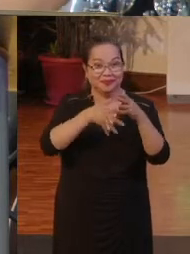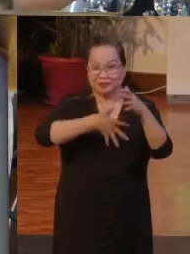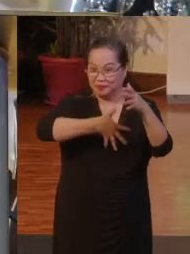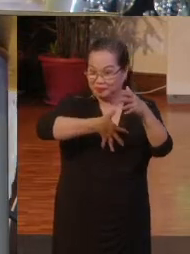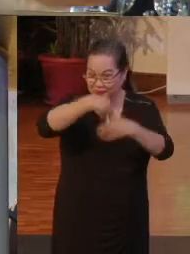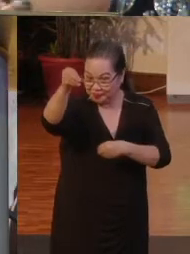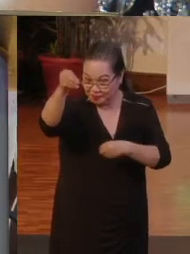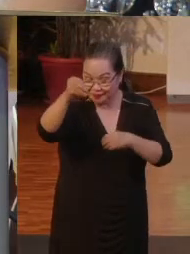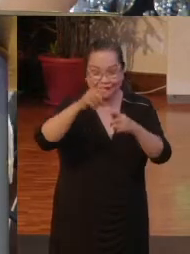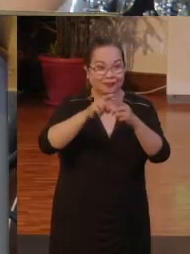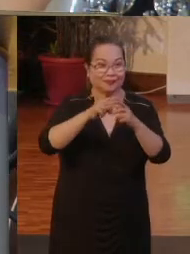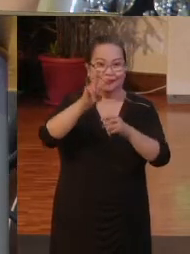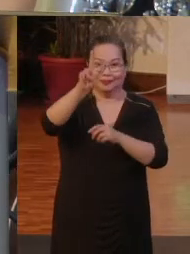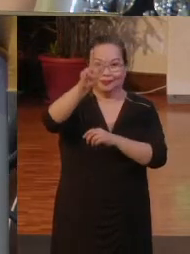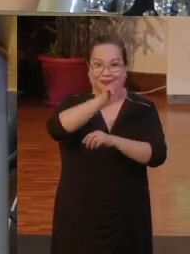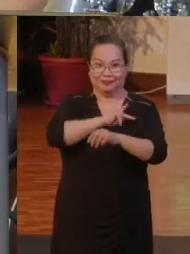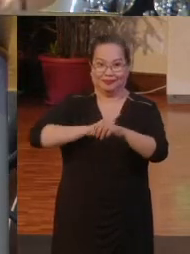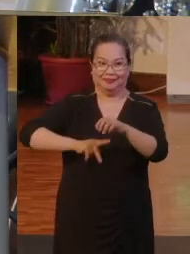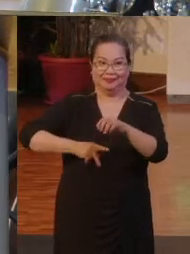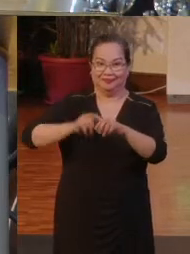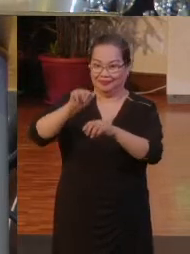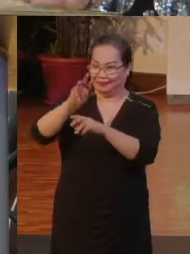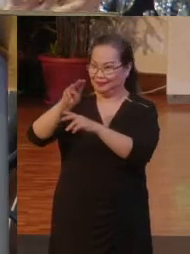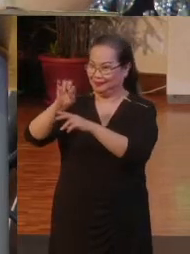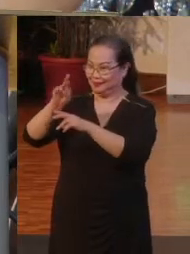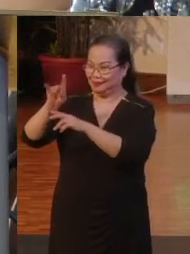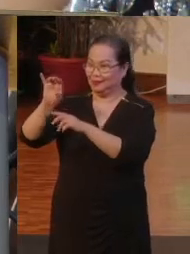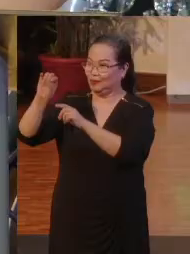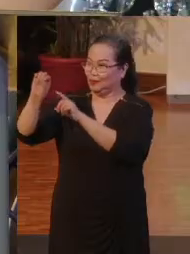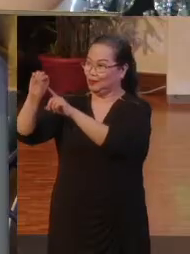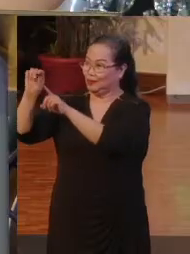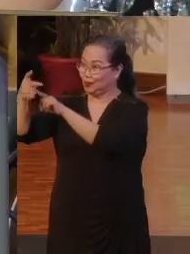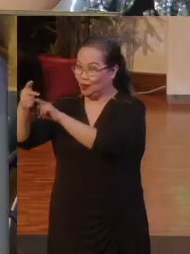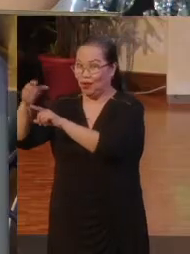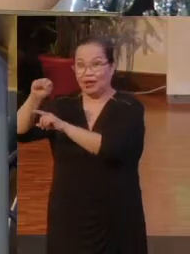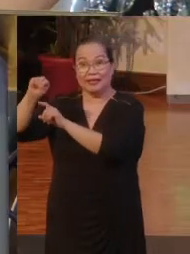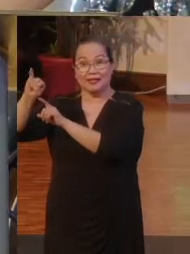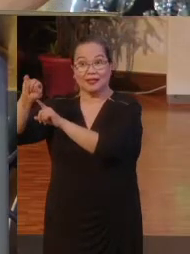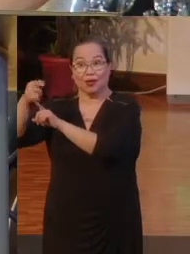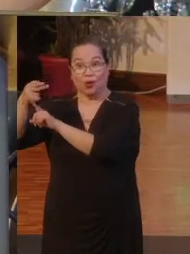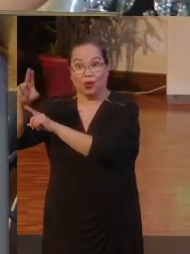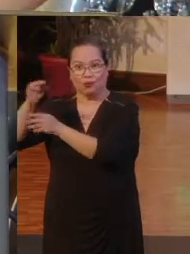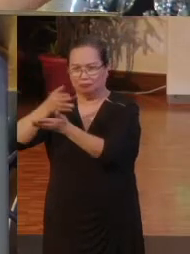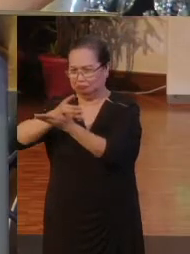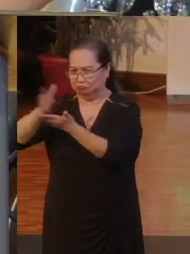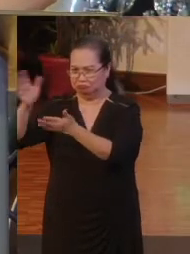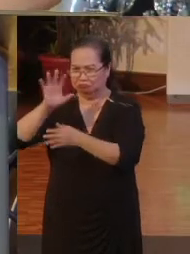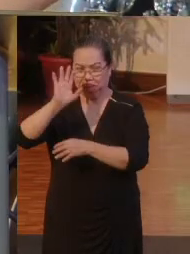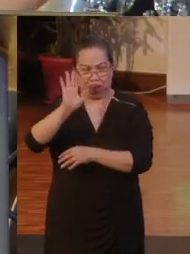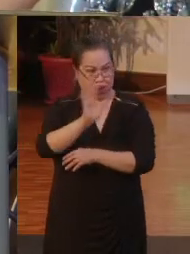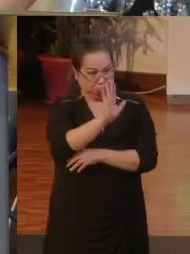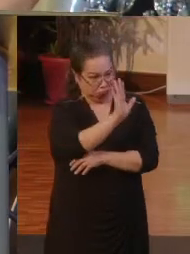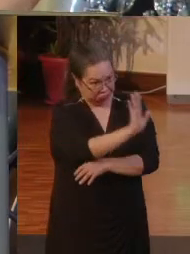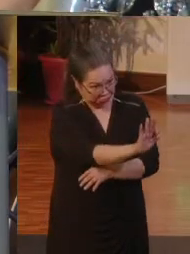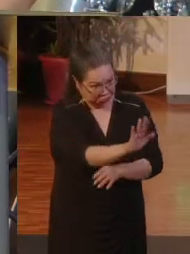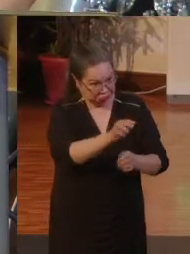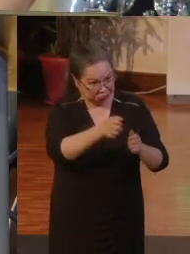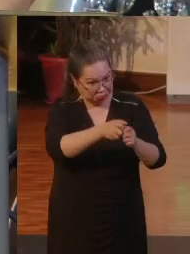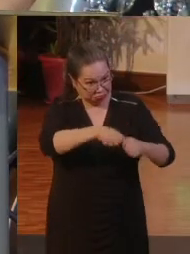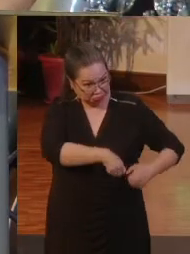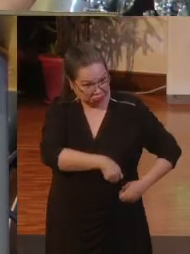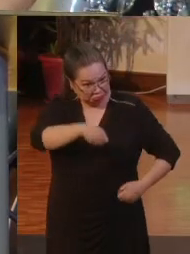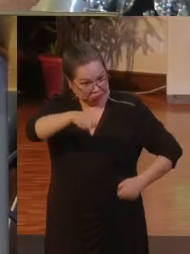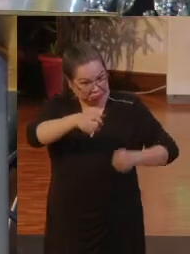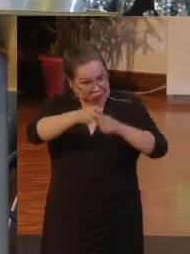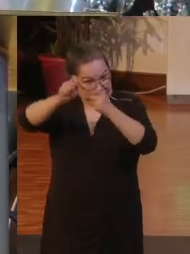you, the two kings of the Amorites, si Og at si Sihon. It was not by your sword or by your bow. Alam